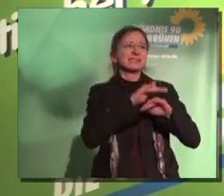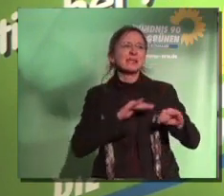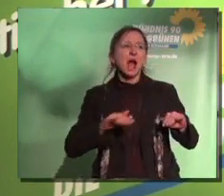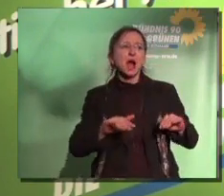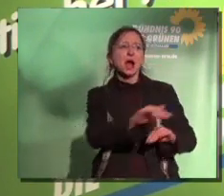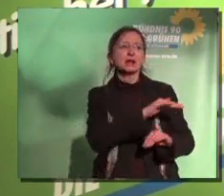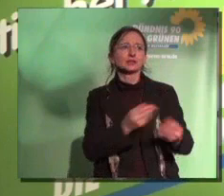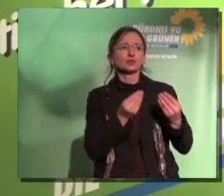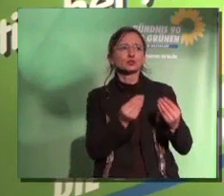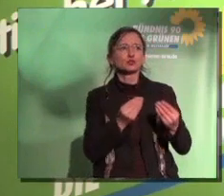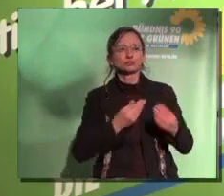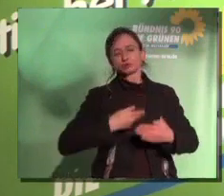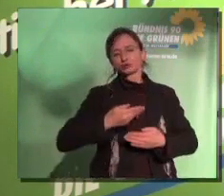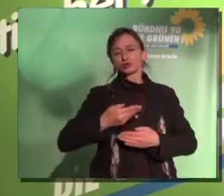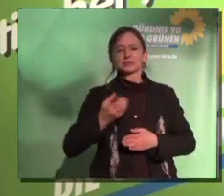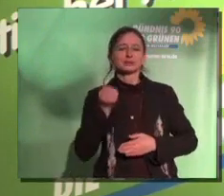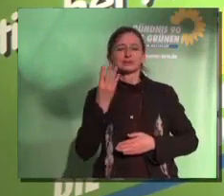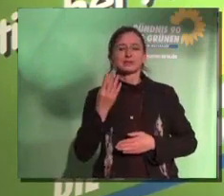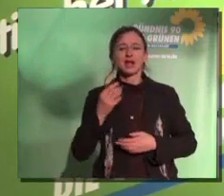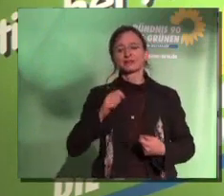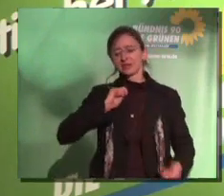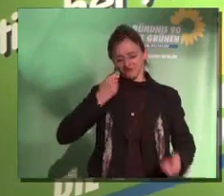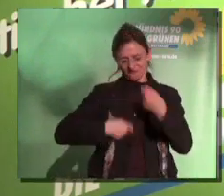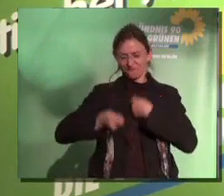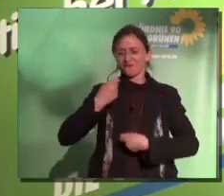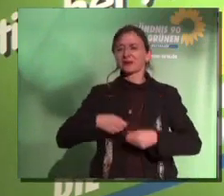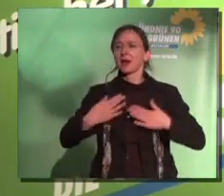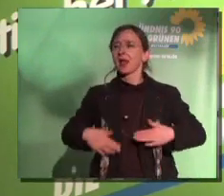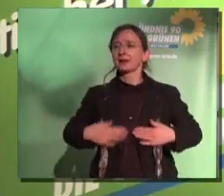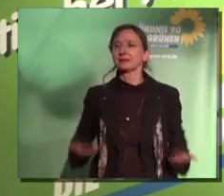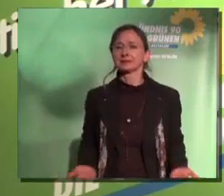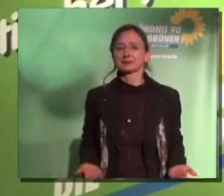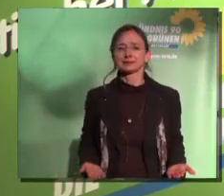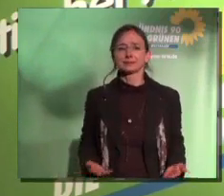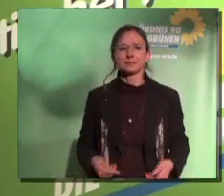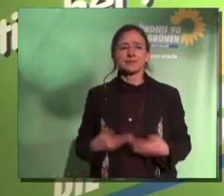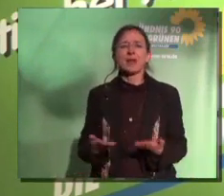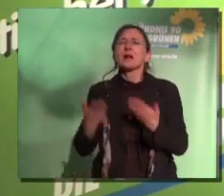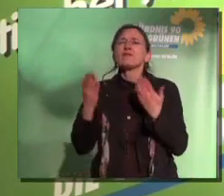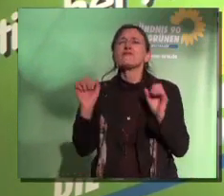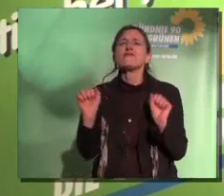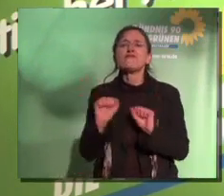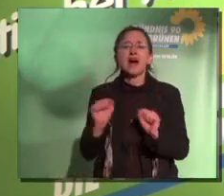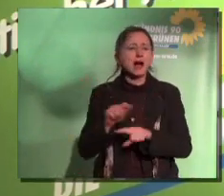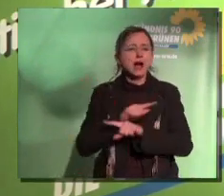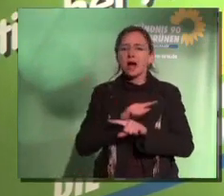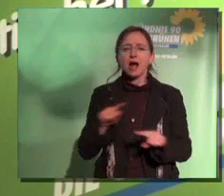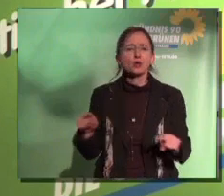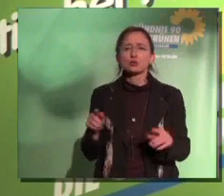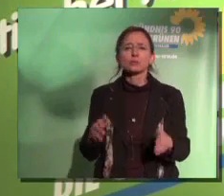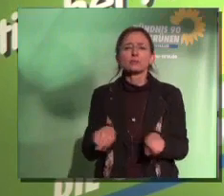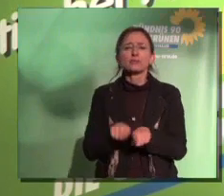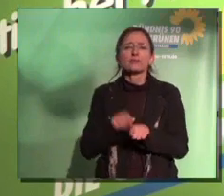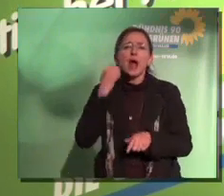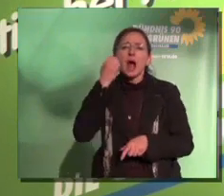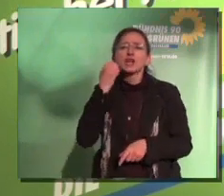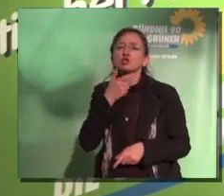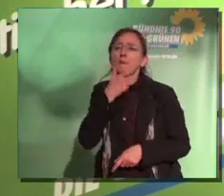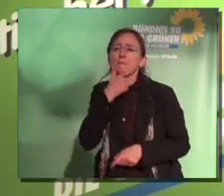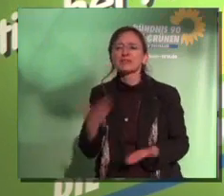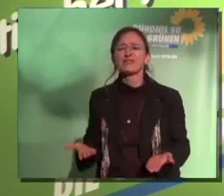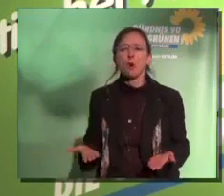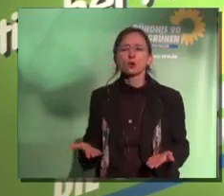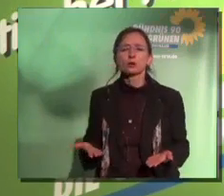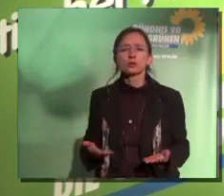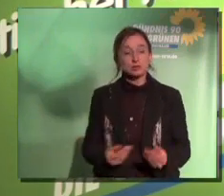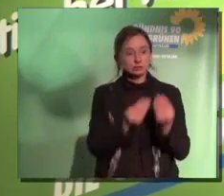warum wählt er den Aschermittwoch nicht, sondern den Rosenmontag? Warum wählt er das? Und da ist mir das so klar geworden, ja.